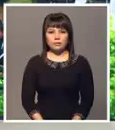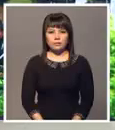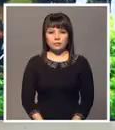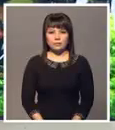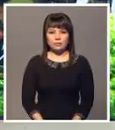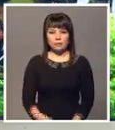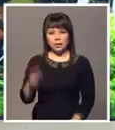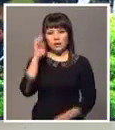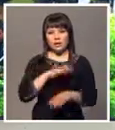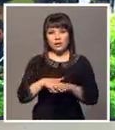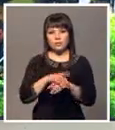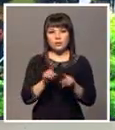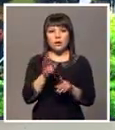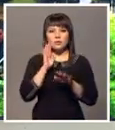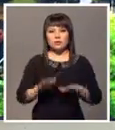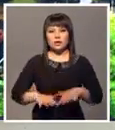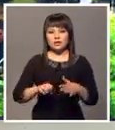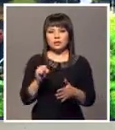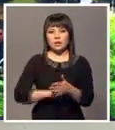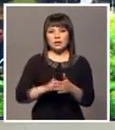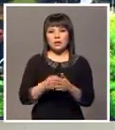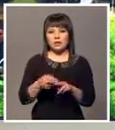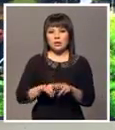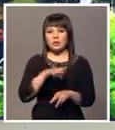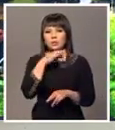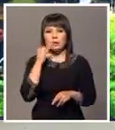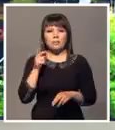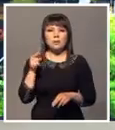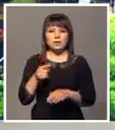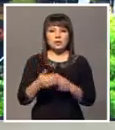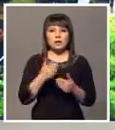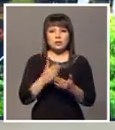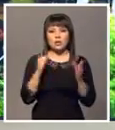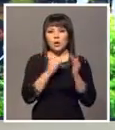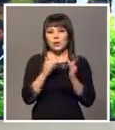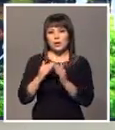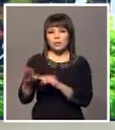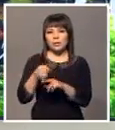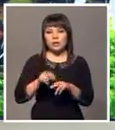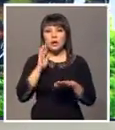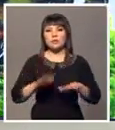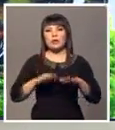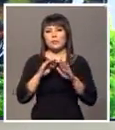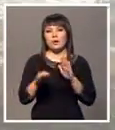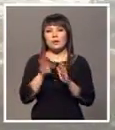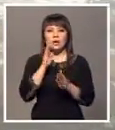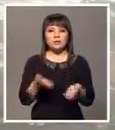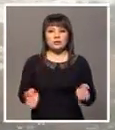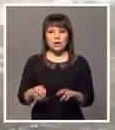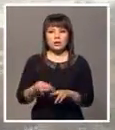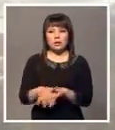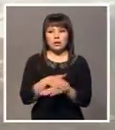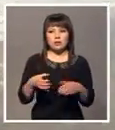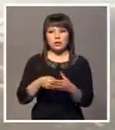Ал елімізде көктемгі су тасқынының зардаптарымен күрес жалғасуда. Мыңдаған үй су ішінде қалды. Жол және көпірлерді су шайды. Тілсіз жаудан